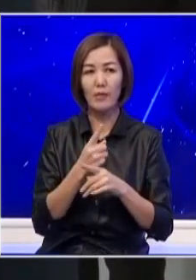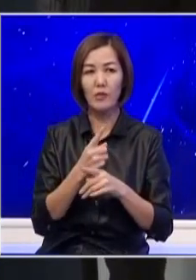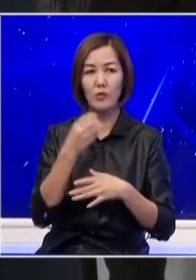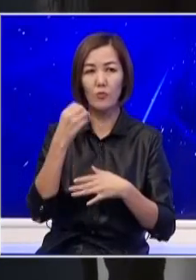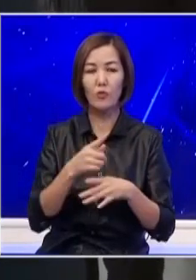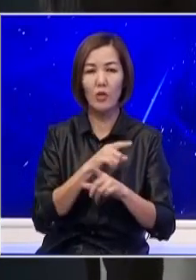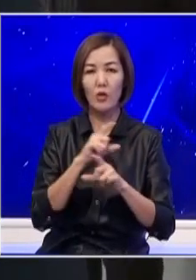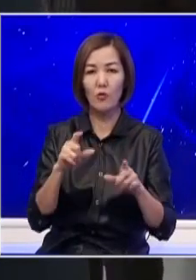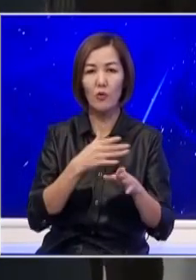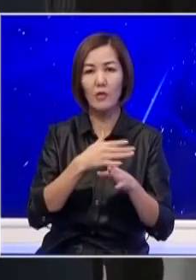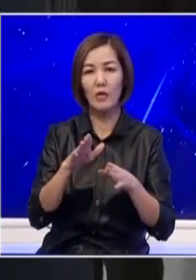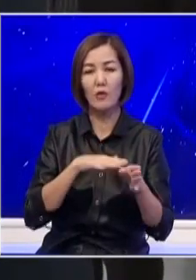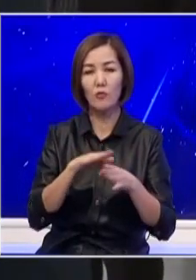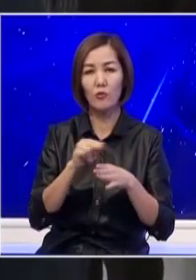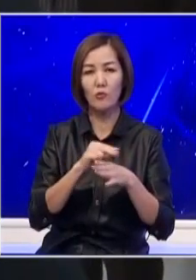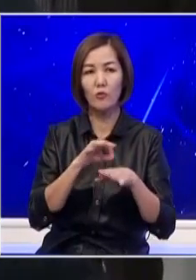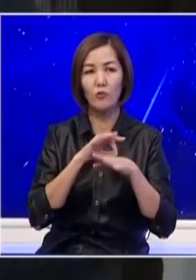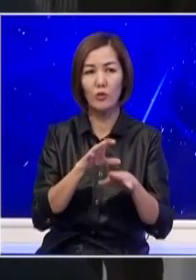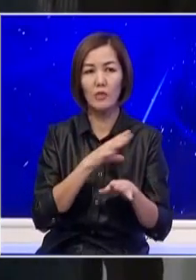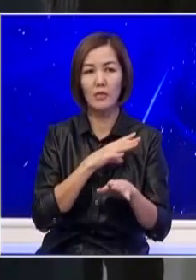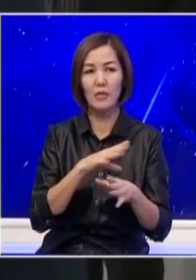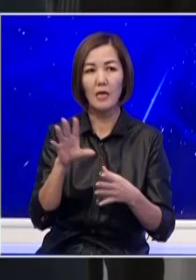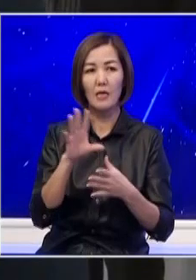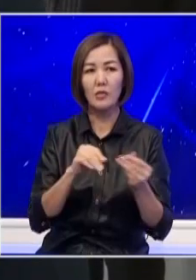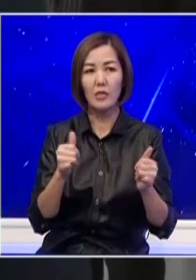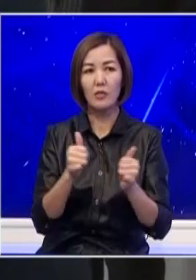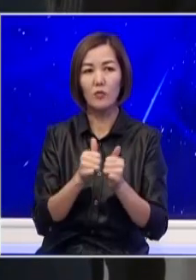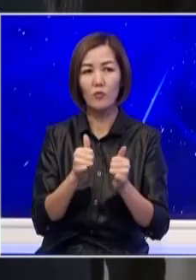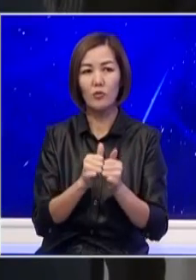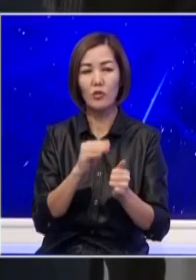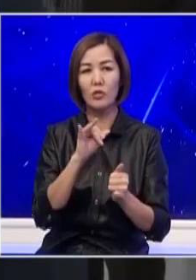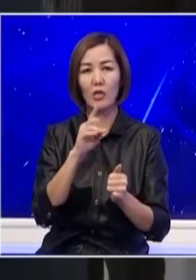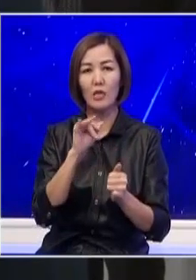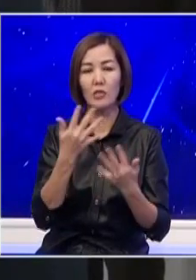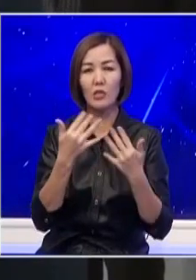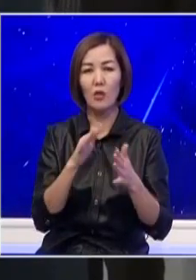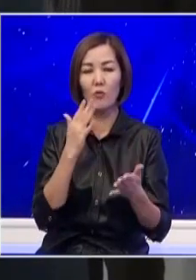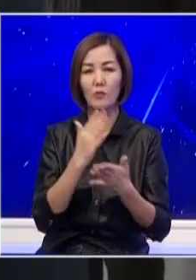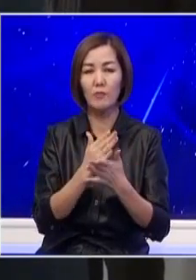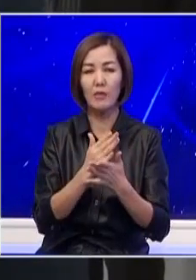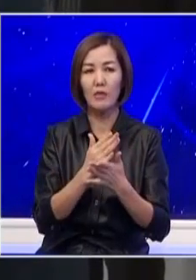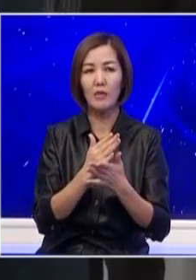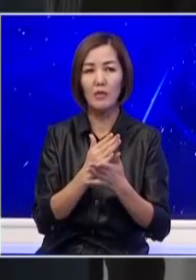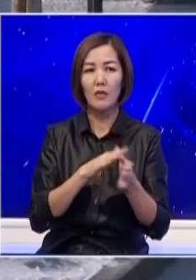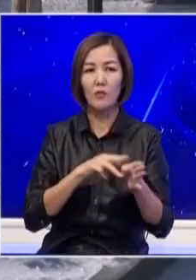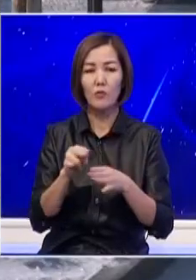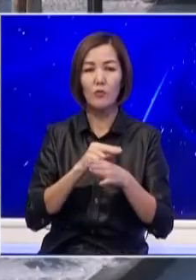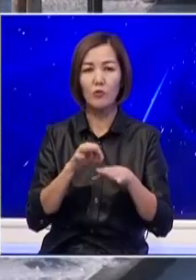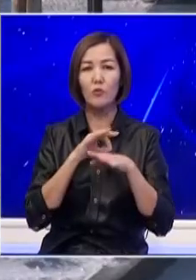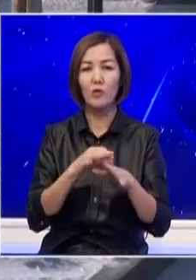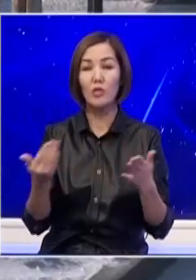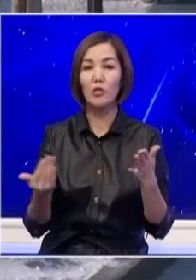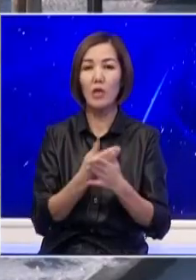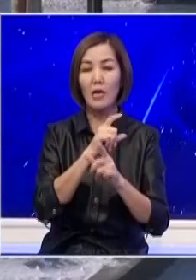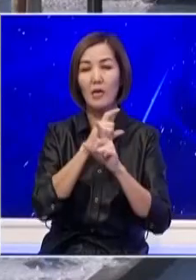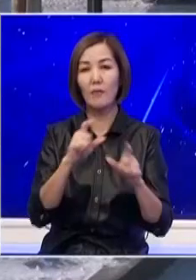орталық ауруханаға күрделі жөндеуден өткіздік. Және де мынау көршілес Жалаңаш деген ауылымыз бар. Ол жерде де ғимаратымыз күрделі жөндеуден өтті. Жаңа